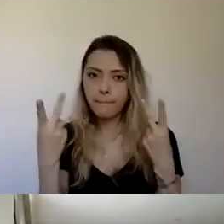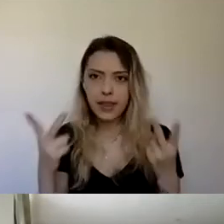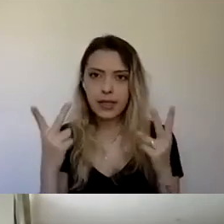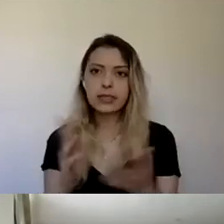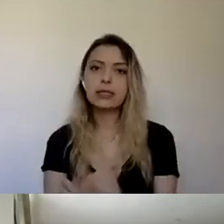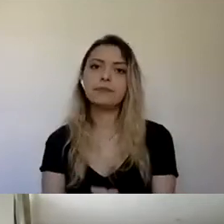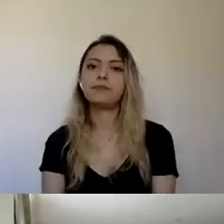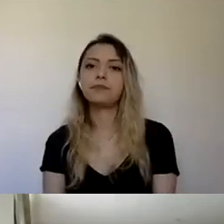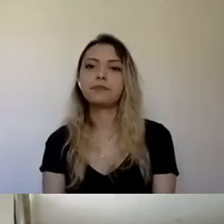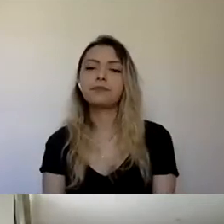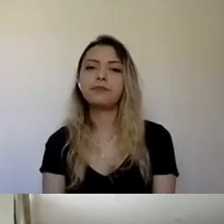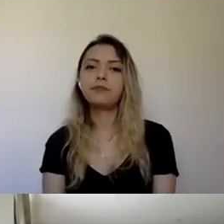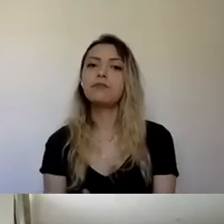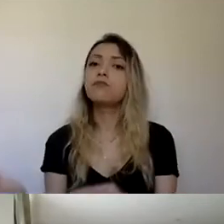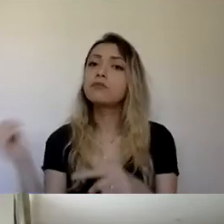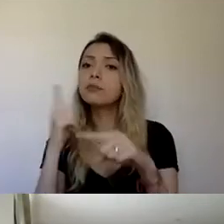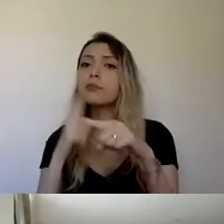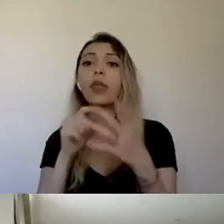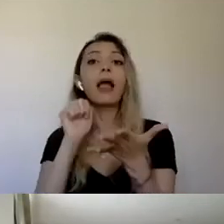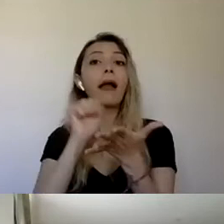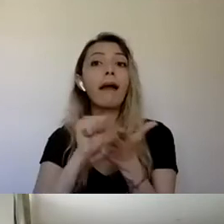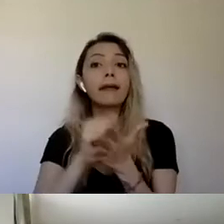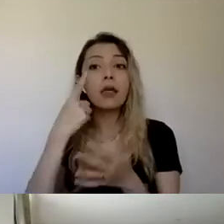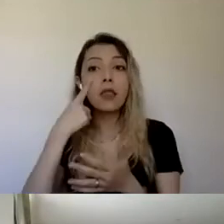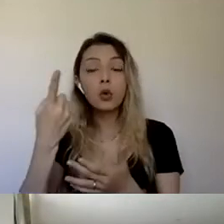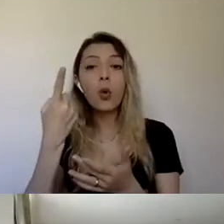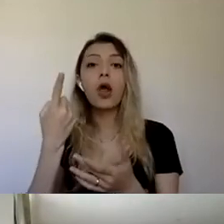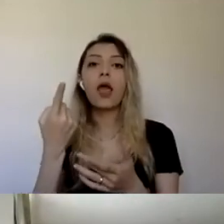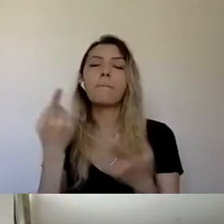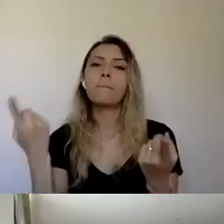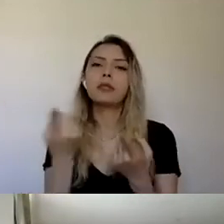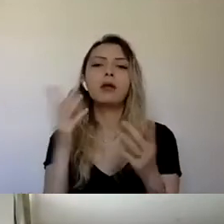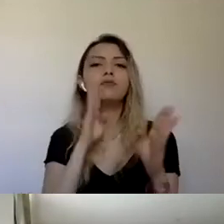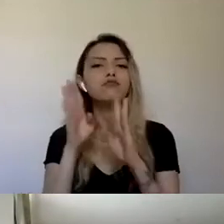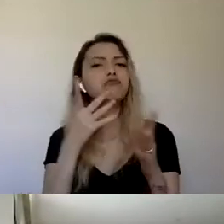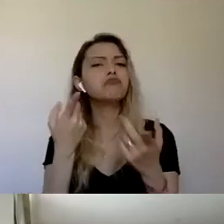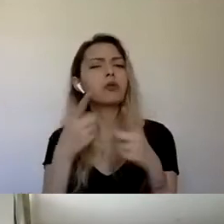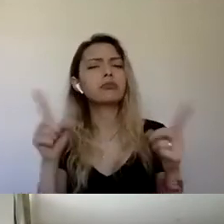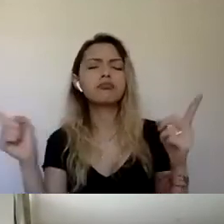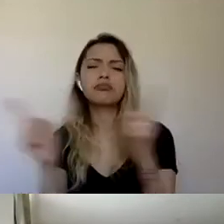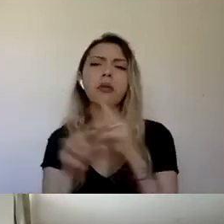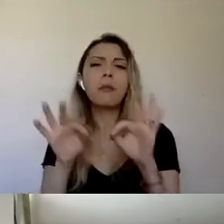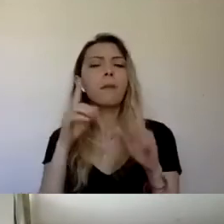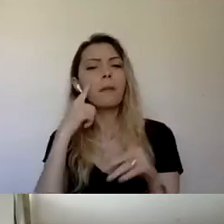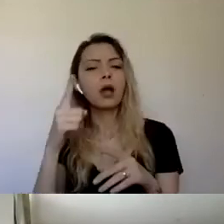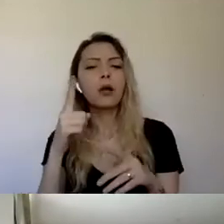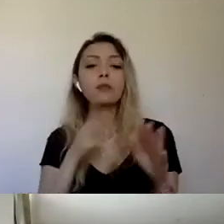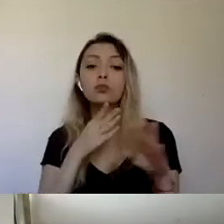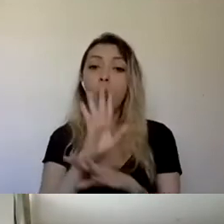Yine belki gazeteler üzerinden topluyorsunuzdur ihlalleri, medya üzerinden. Bunların doğruluklarını da kontrol